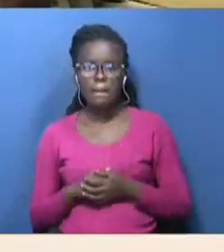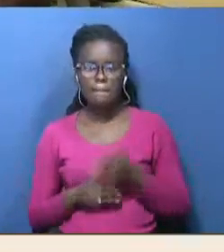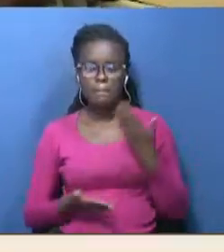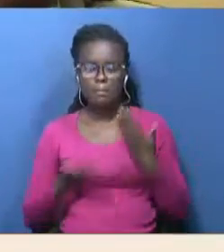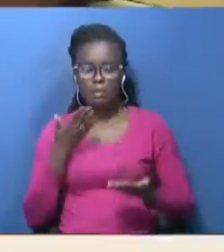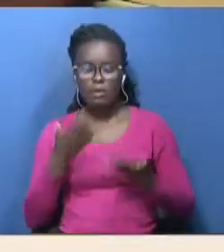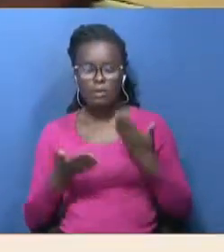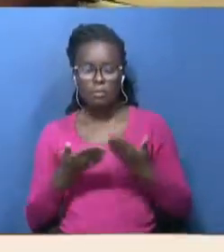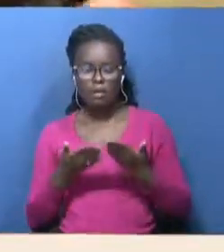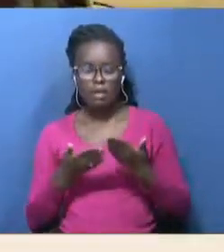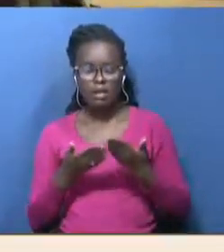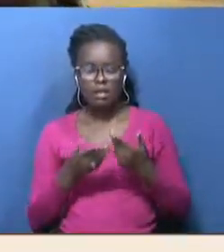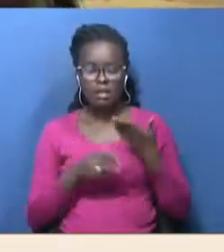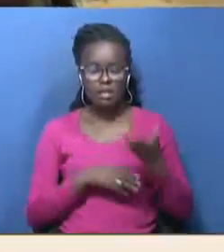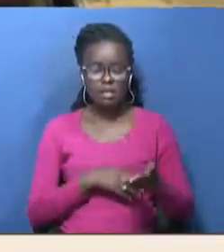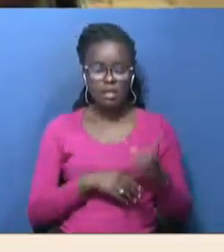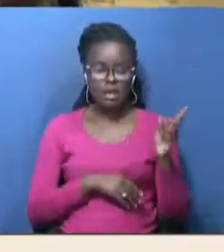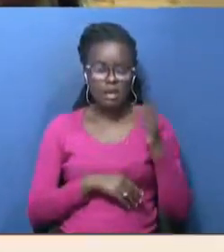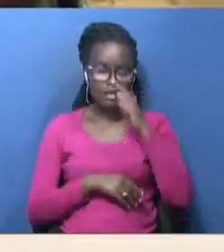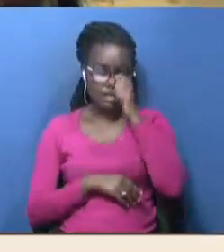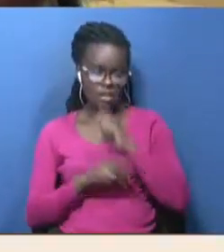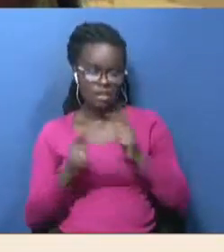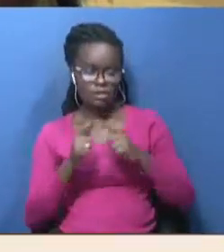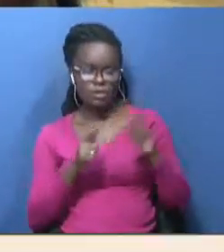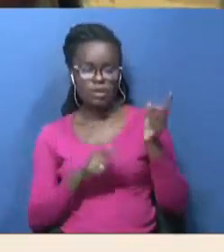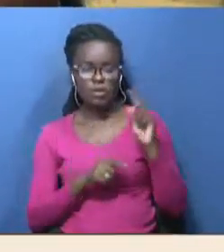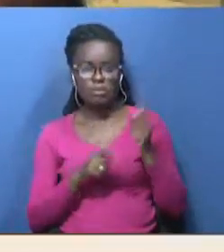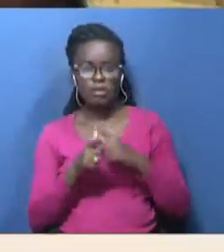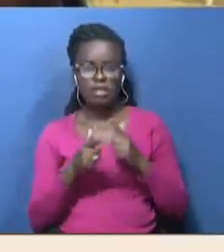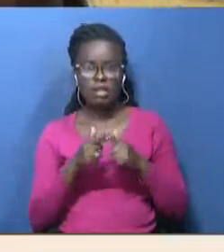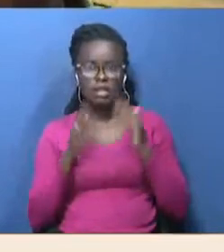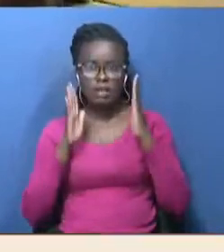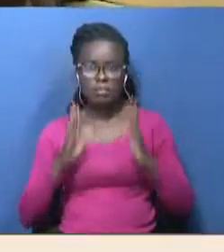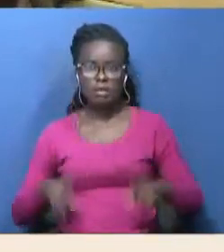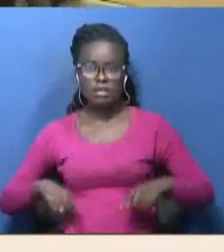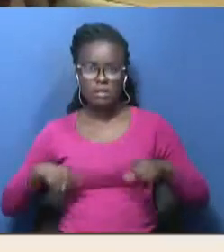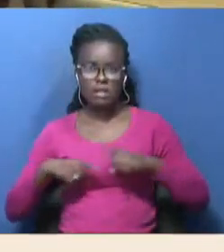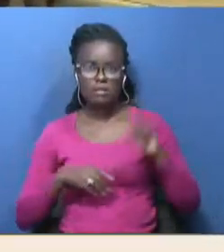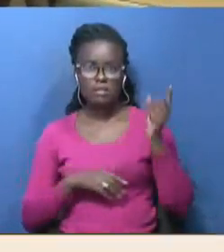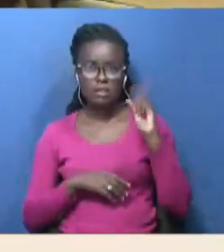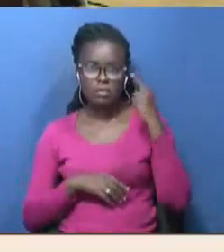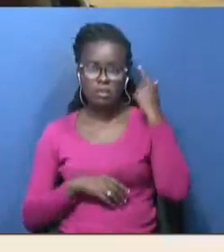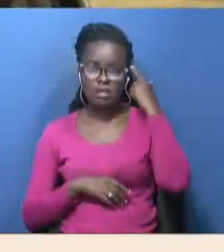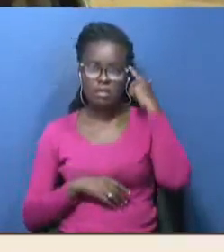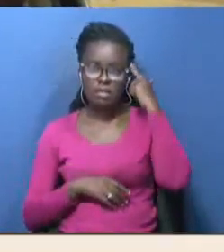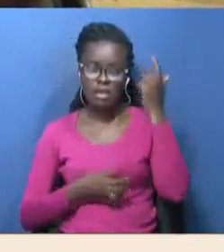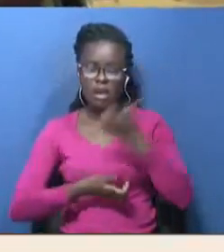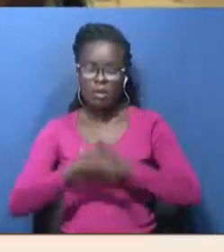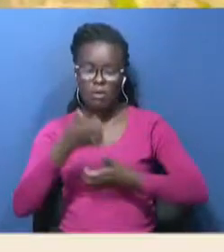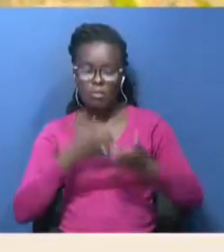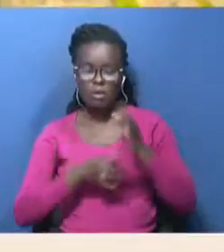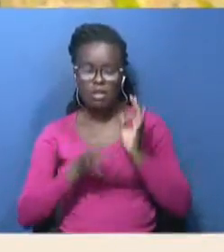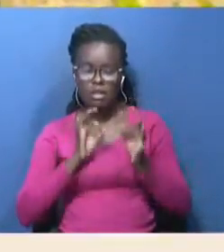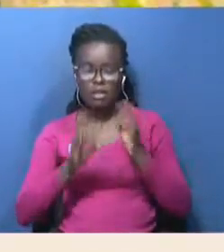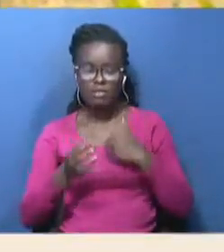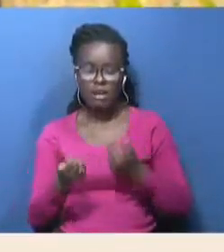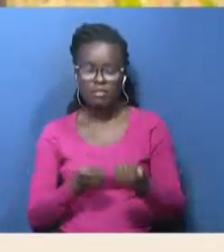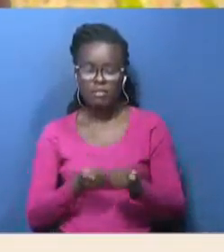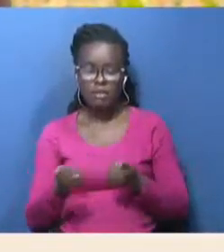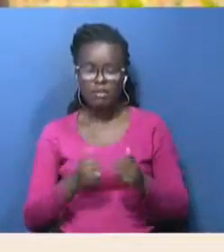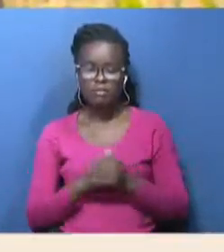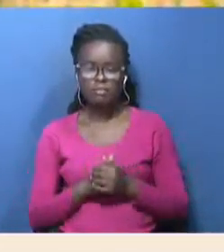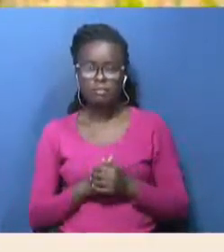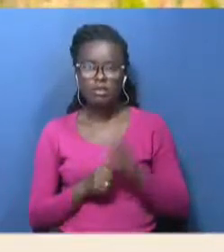nginya distance ya kuma gũkũ Thika gũthiĩ Nairobi-rĩ, ona mũndũ ũraikara Nairobi nĩonaga it is somehow economic kwenja wĩna ngari. Nyumba